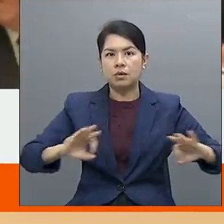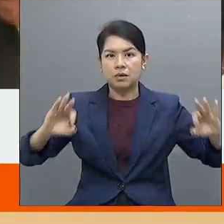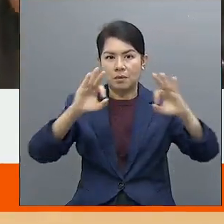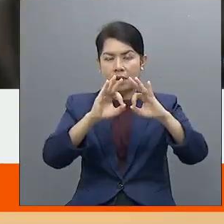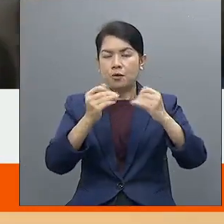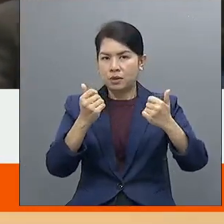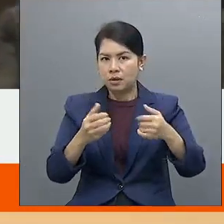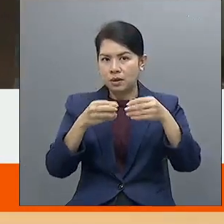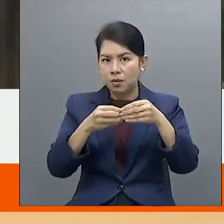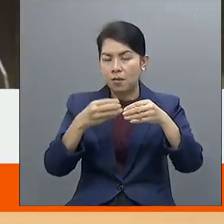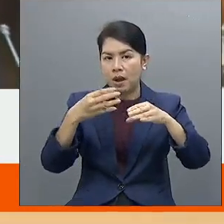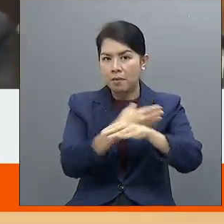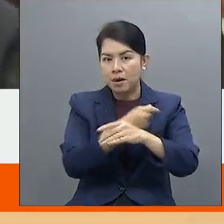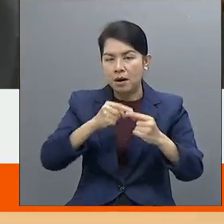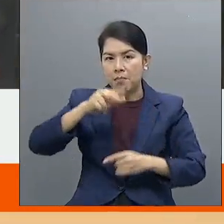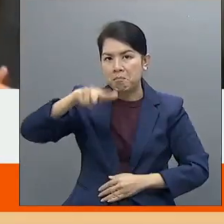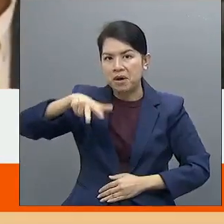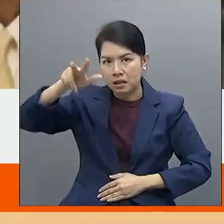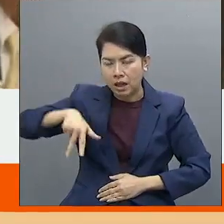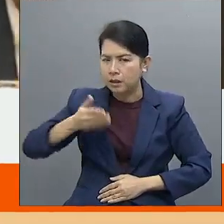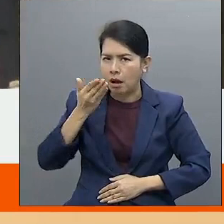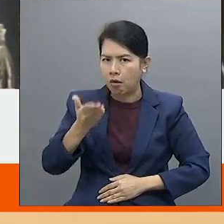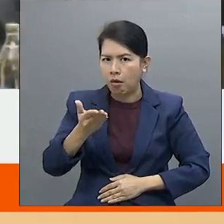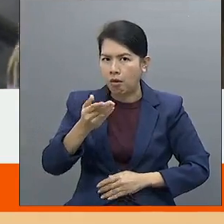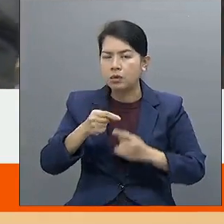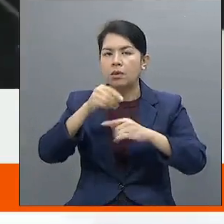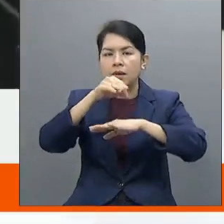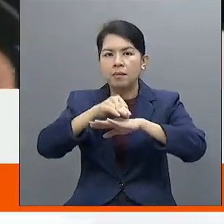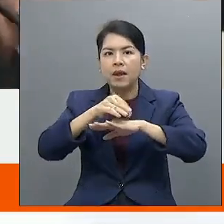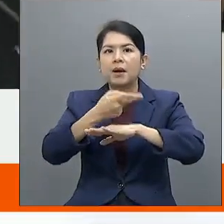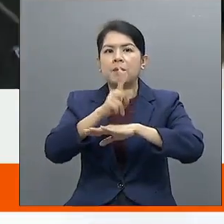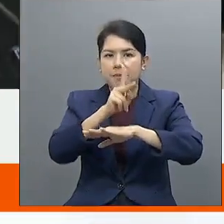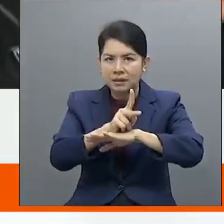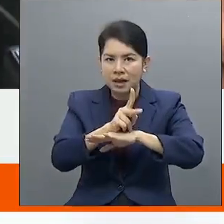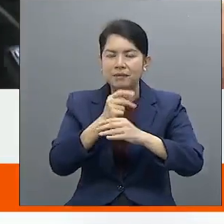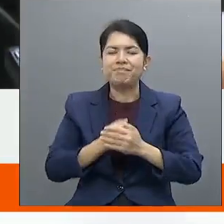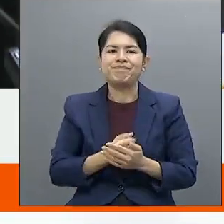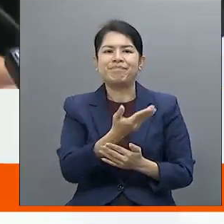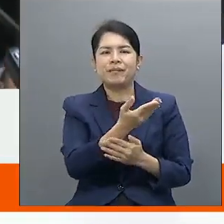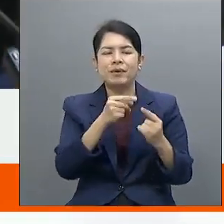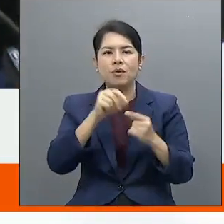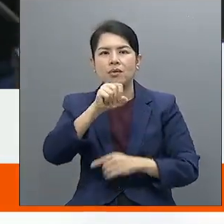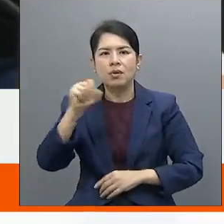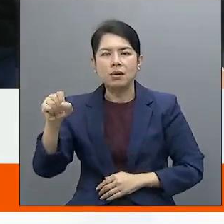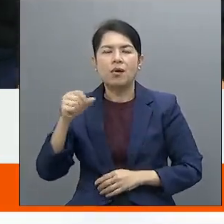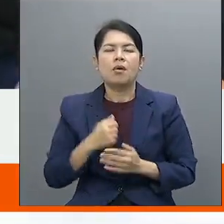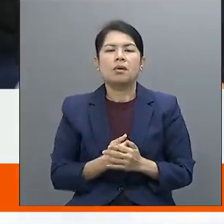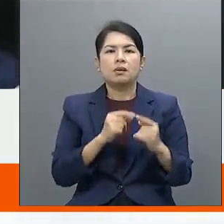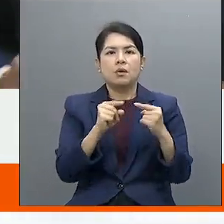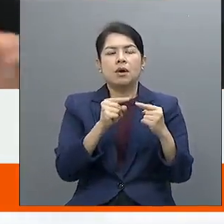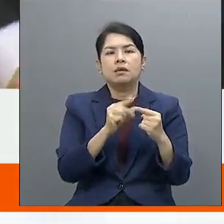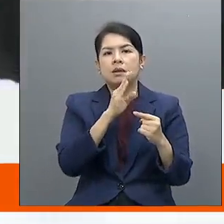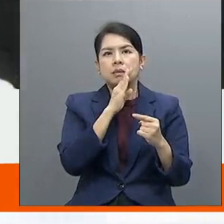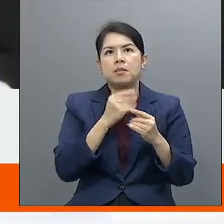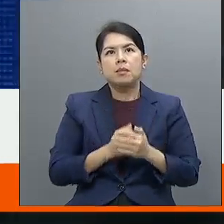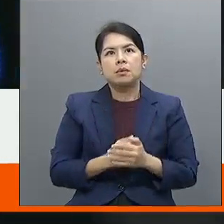ล้วแต่จริงที่จะทำให้เพื่อไทยเปลี่ยนใจได้ก็คือแรงกดดันจากสาธารณชนผู้เลือกตั้งที่แสดงว่าไม่พอใจบท